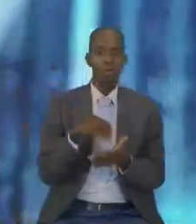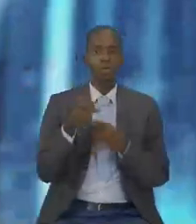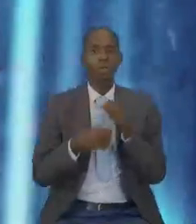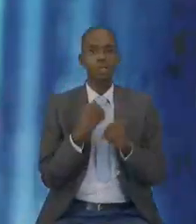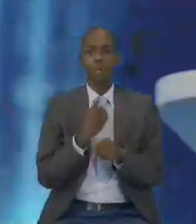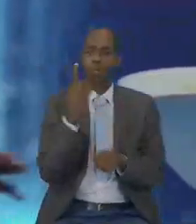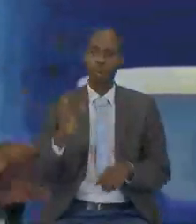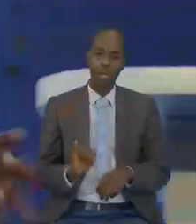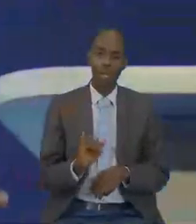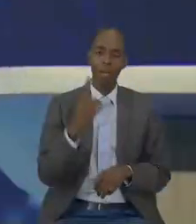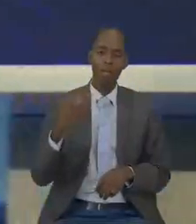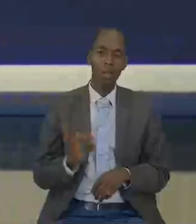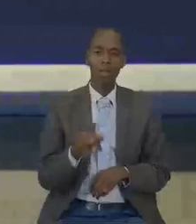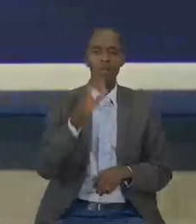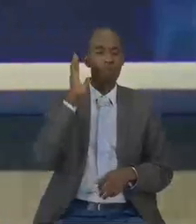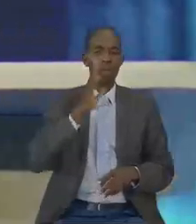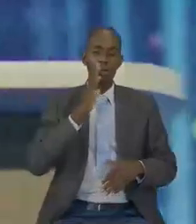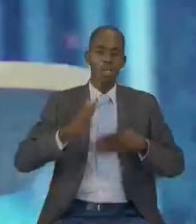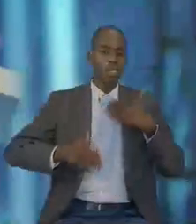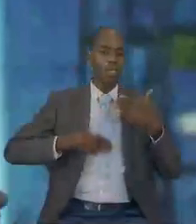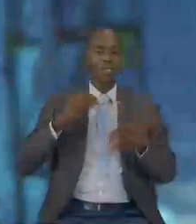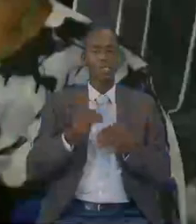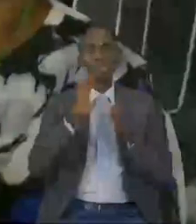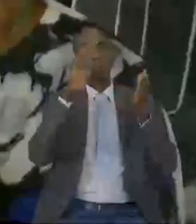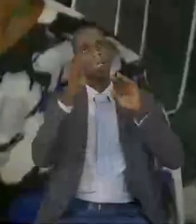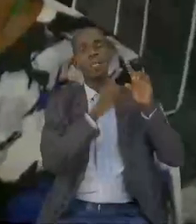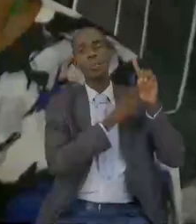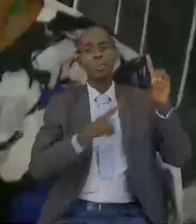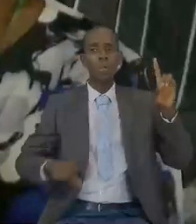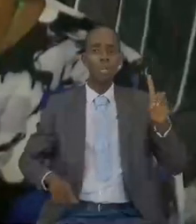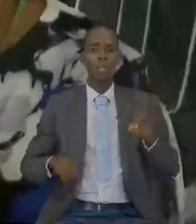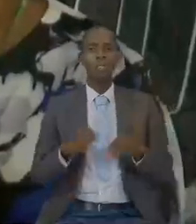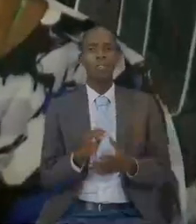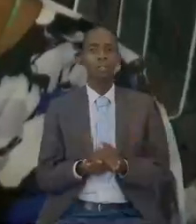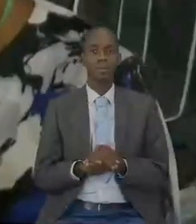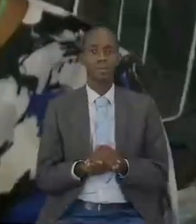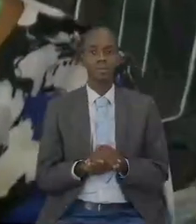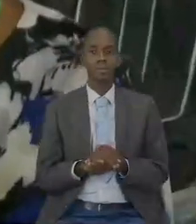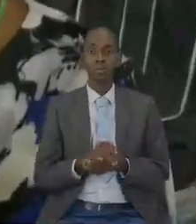1 an, 2 ans, 10 ans, 100 ans, 1000 ans, pour toujours et toujours, tu vas te réjouir dans la présence du Seigneur.